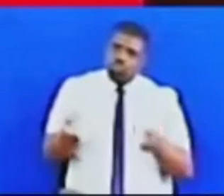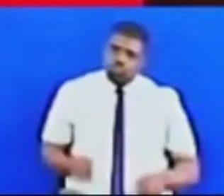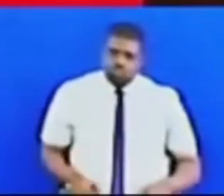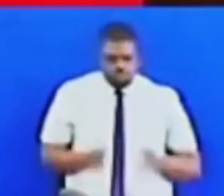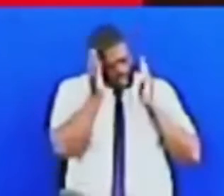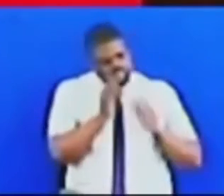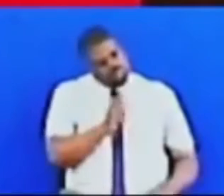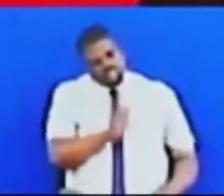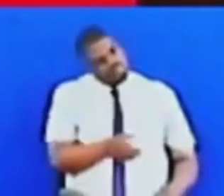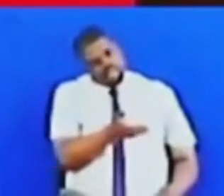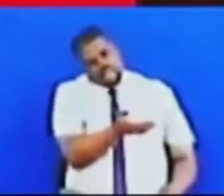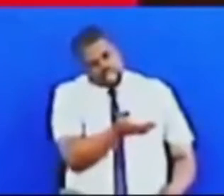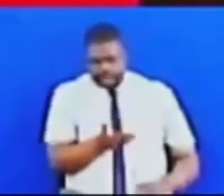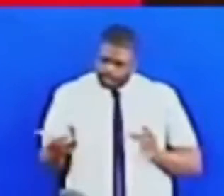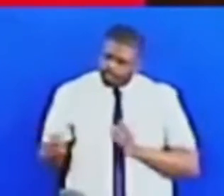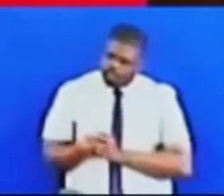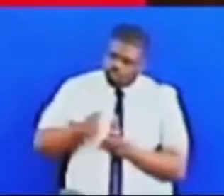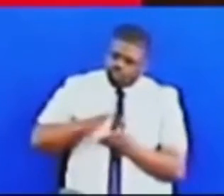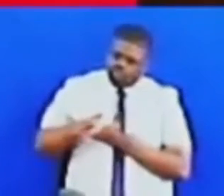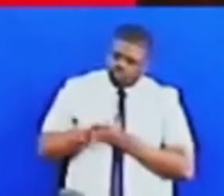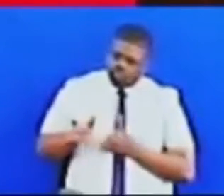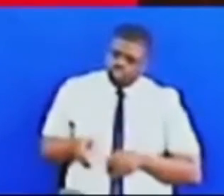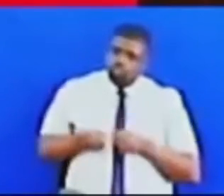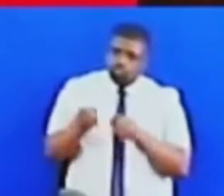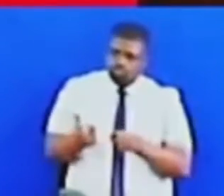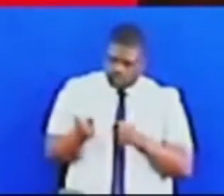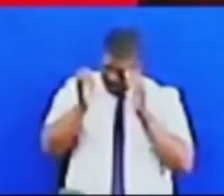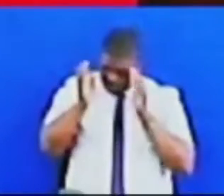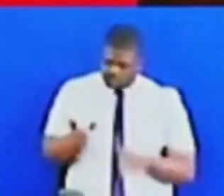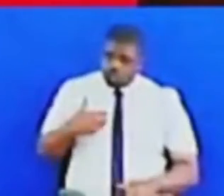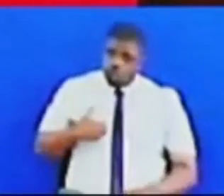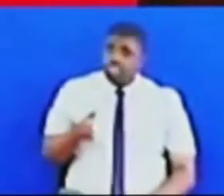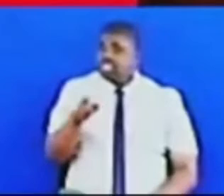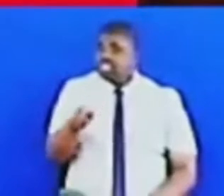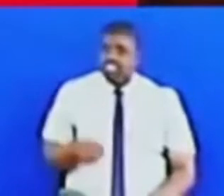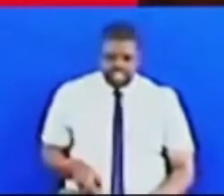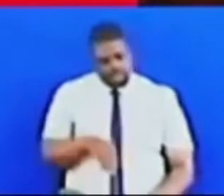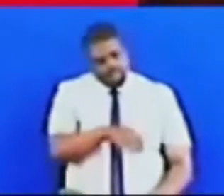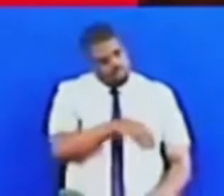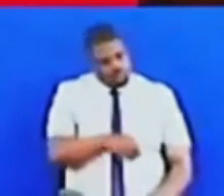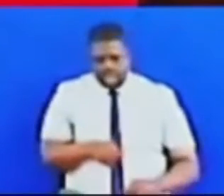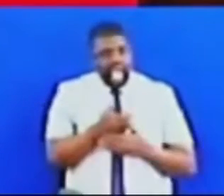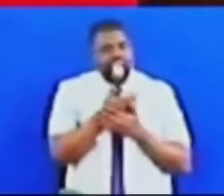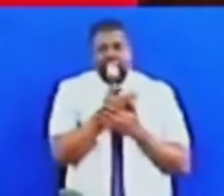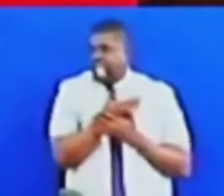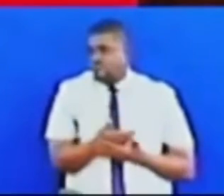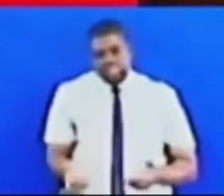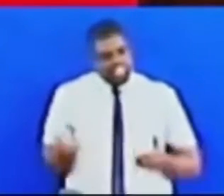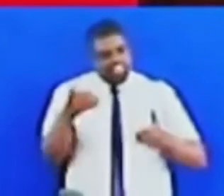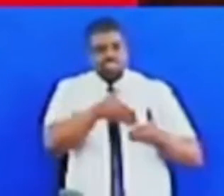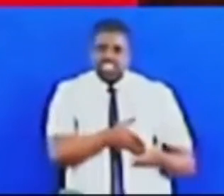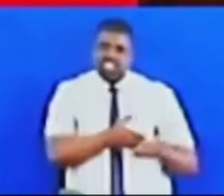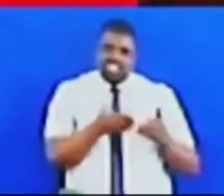Speaker, pamoja na ufafanuzi aliotoa Mheshimiwa Waziri kwamba mbolea hawawezi